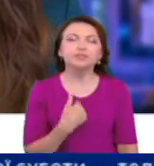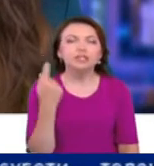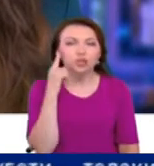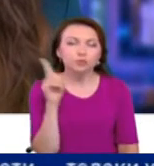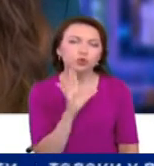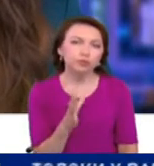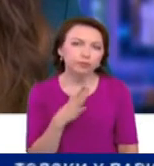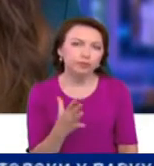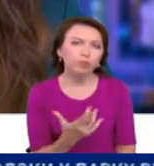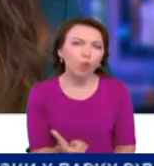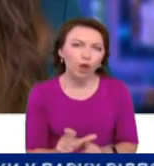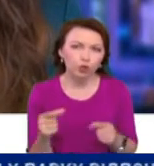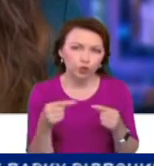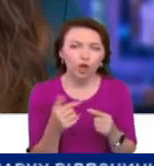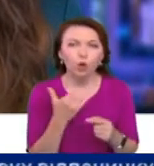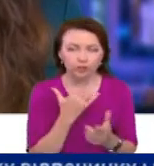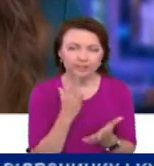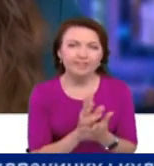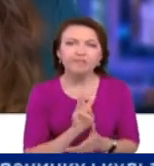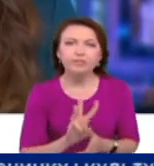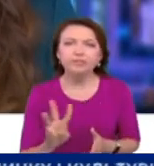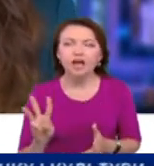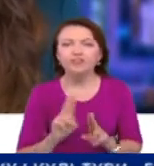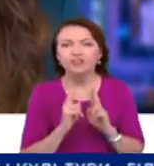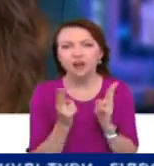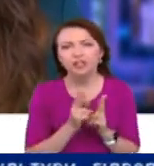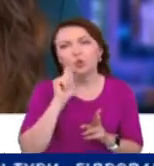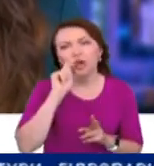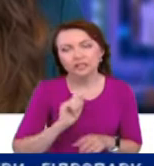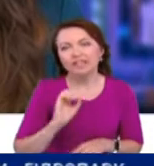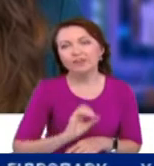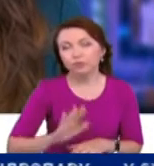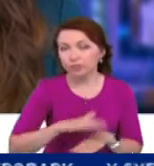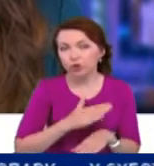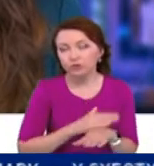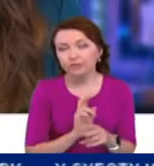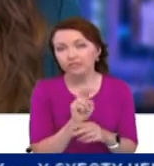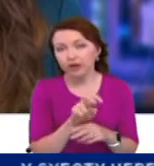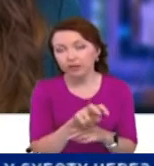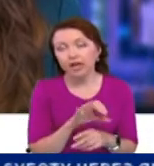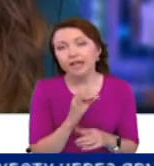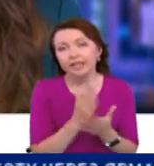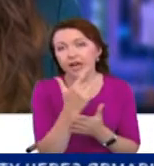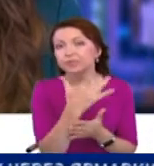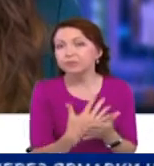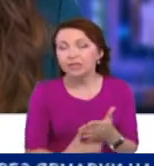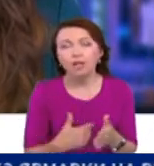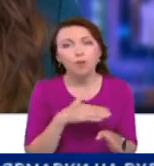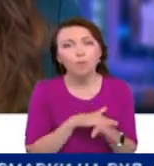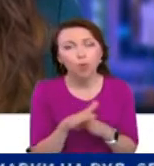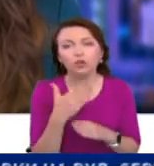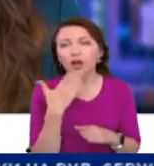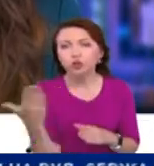більш чіткою, у нас существує сайт Федерації Української Європейської. Пожалуйста, заходите, там розписання, там повний